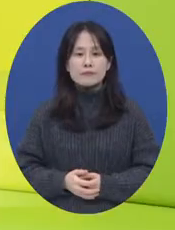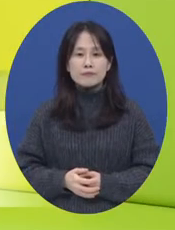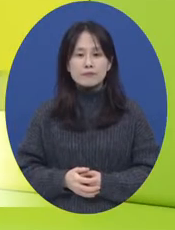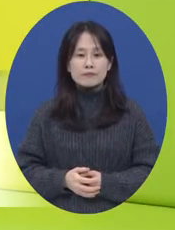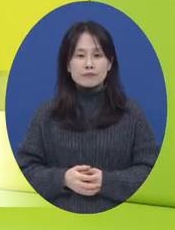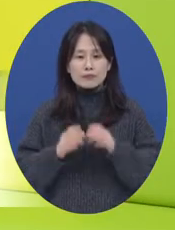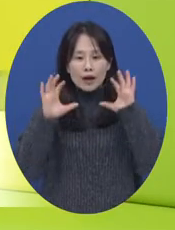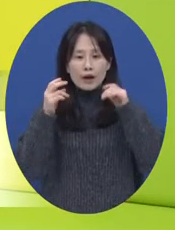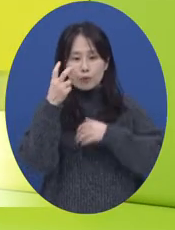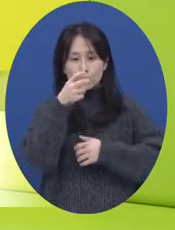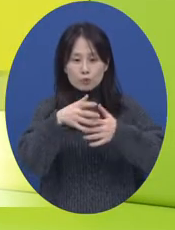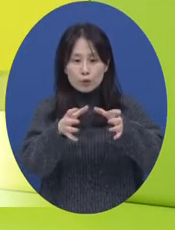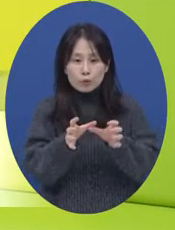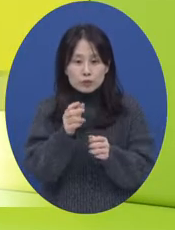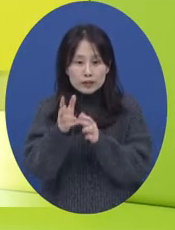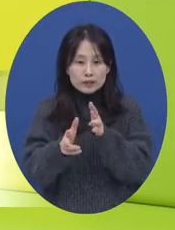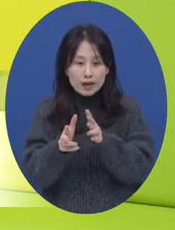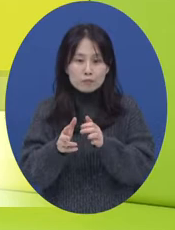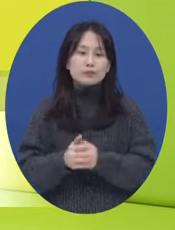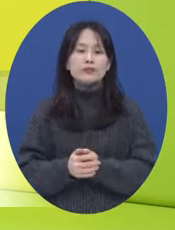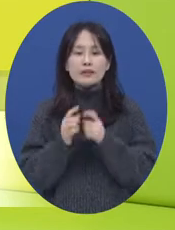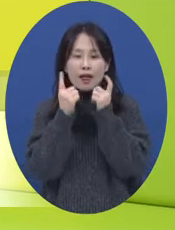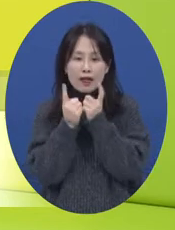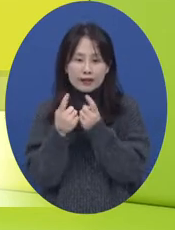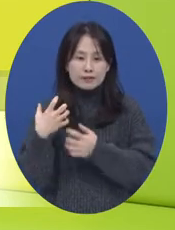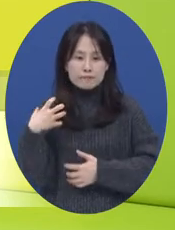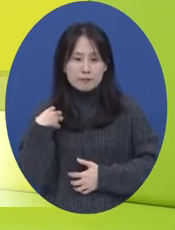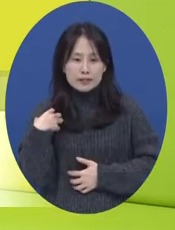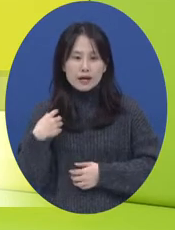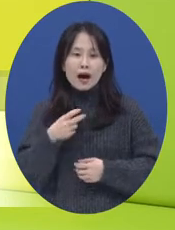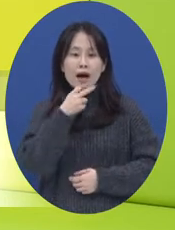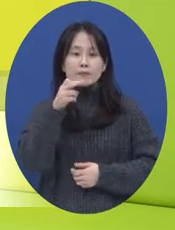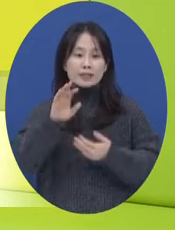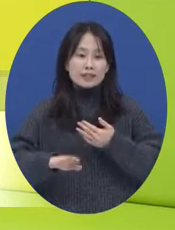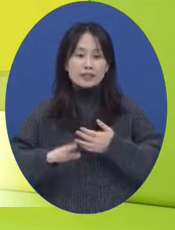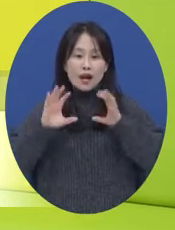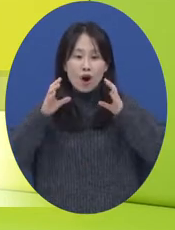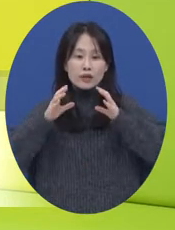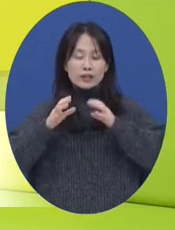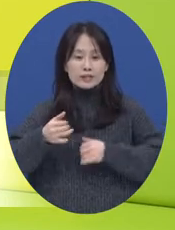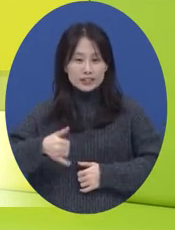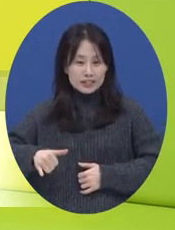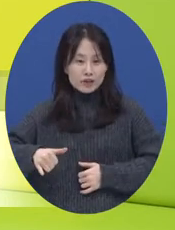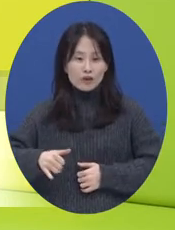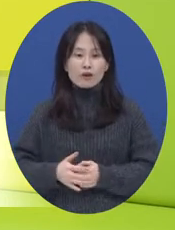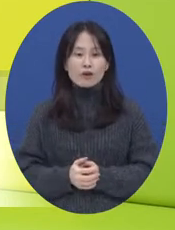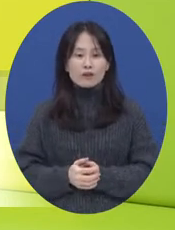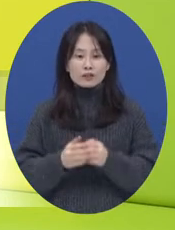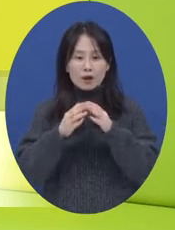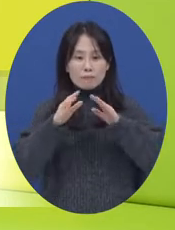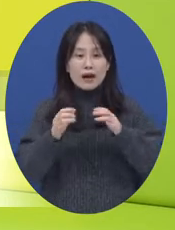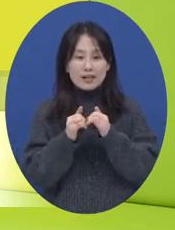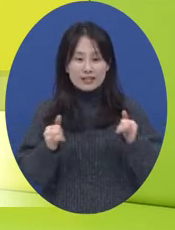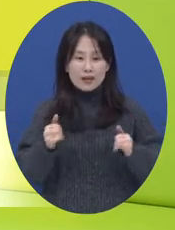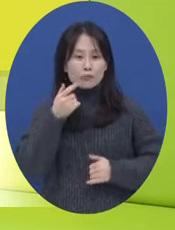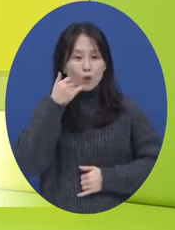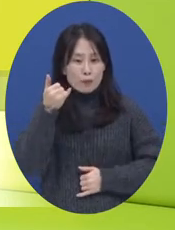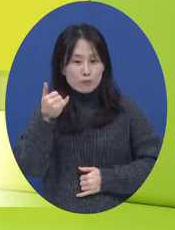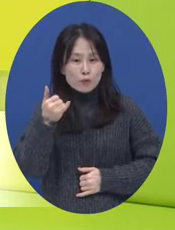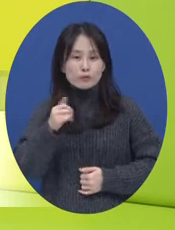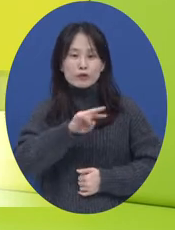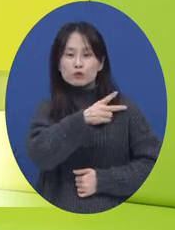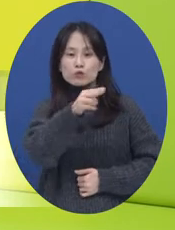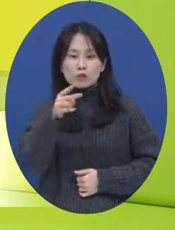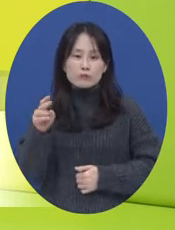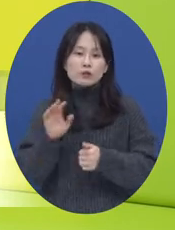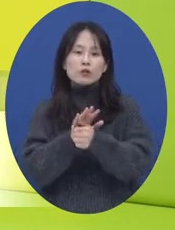아동 덜 간 공동 사업 은 민간이 지도 원해서 만 12세 이하의 어린 아이들을 그 마을 주민들이 그리고 학부모 아닌데